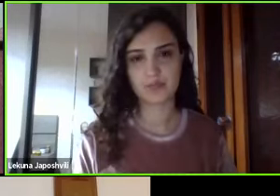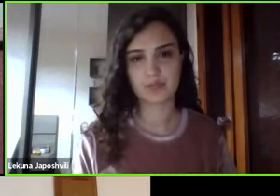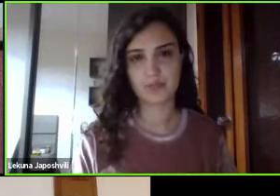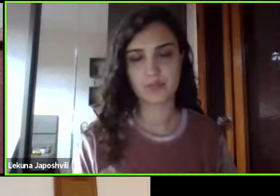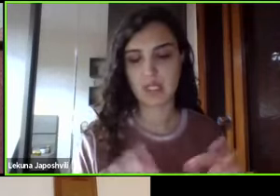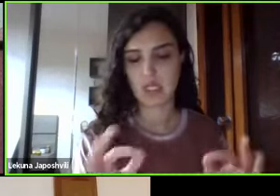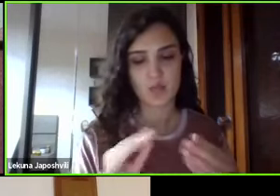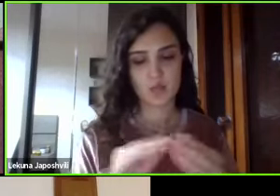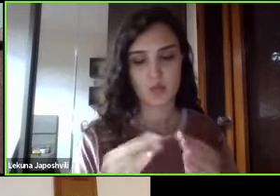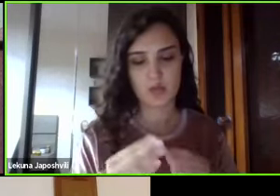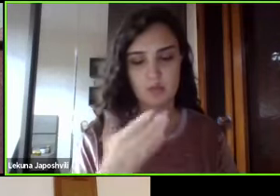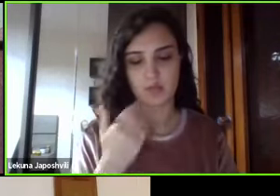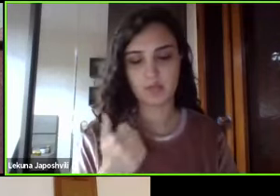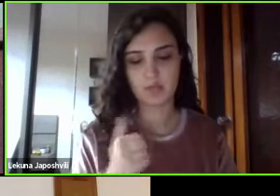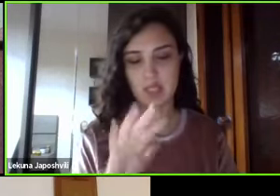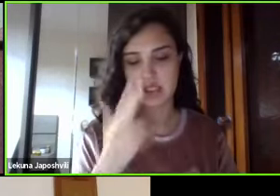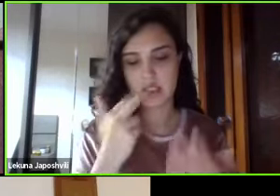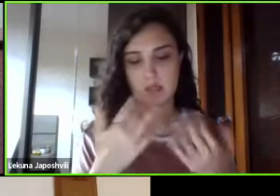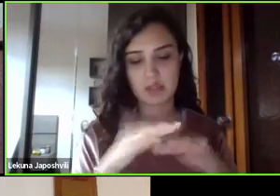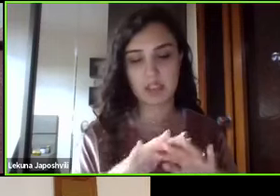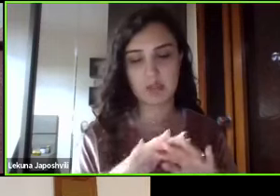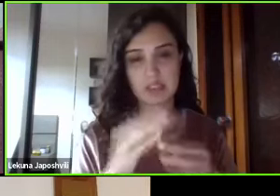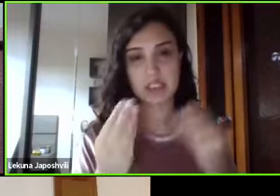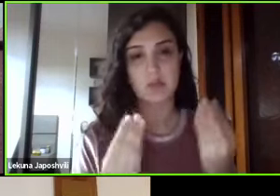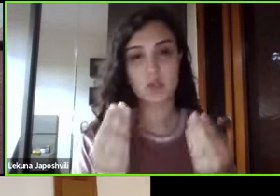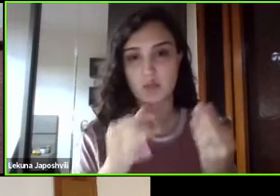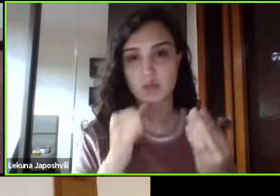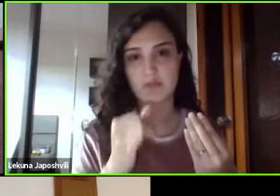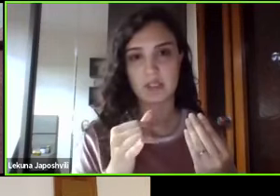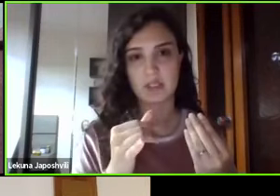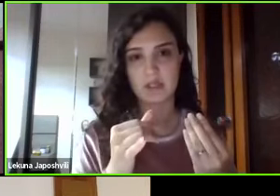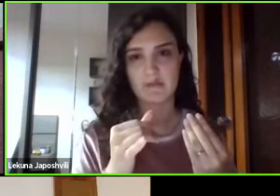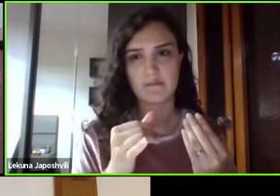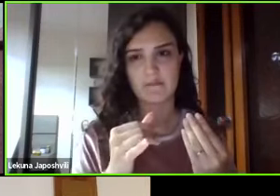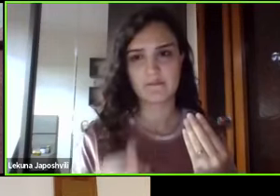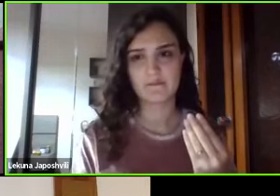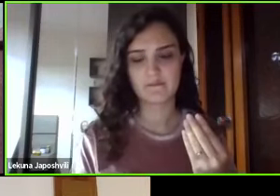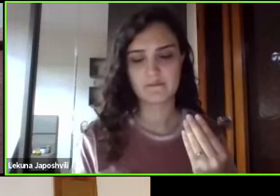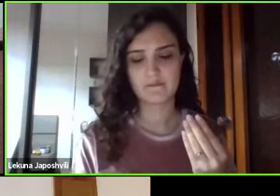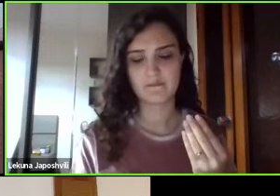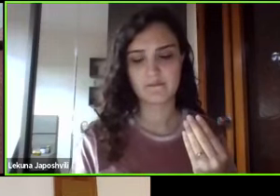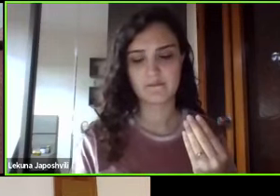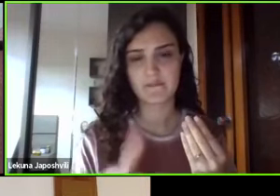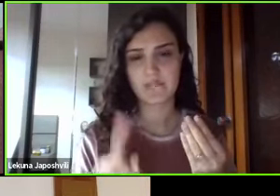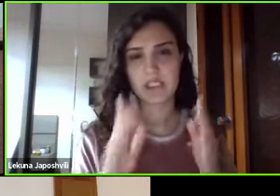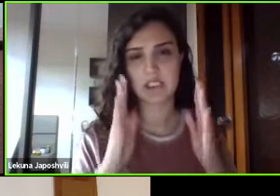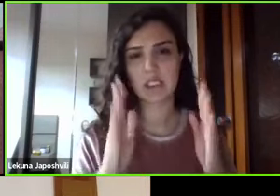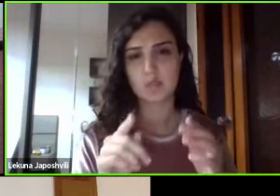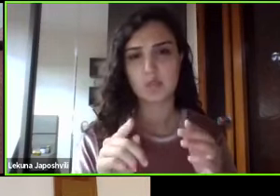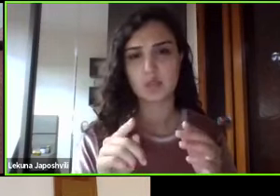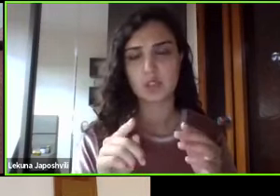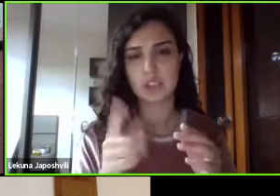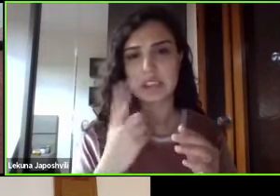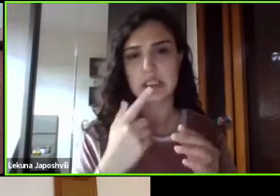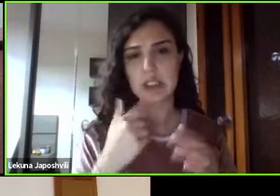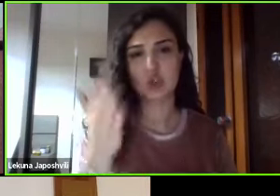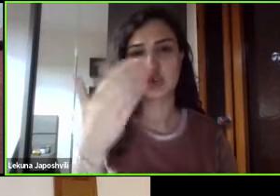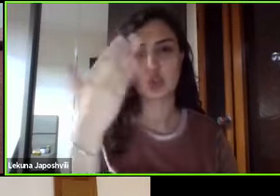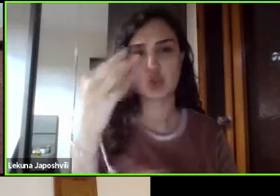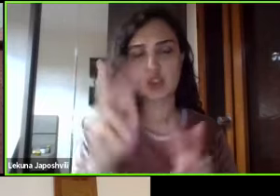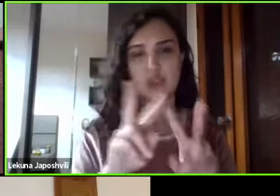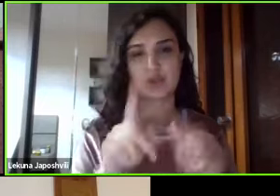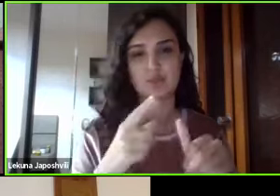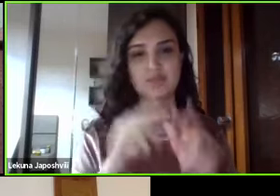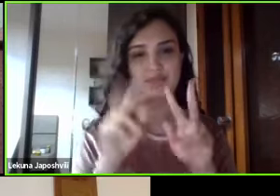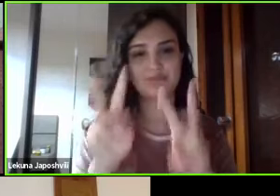არ აქვს, ხა, არც ადაპტირების. საშოს ვერ ხედავთ ვერაფერს, რაც იქნებოდა ესეთ წითელ დროშას რო ვეძახით,